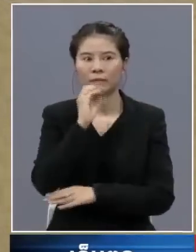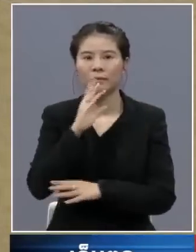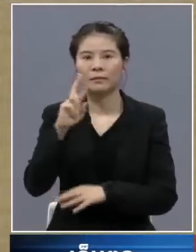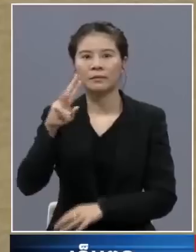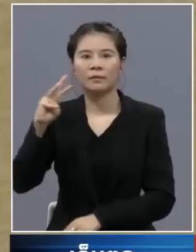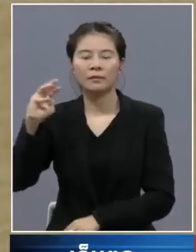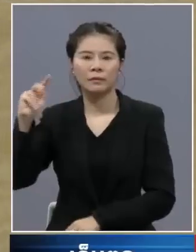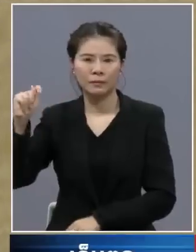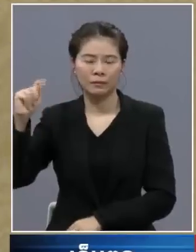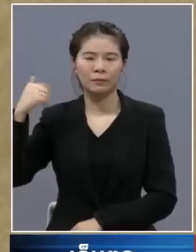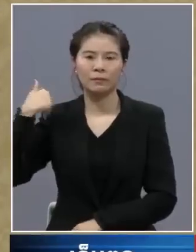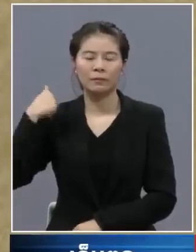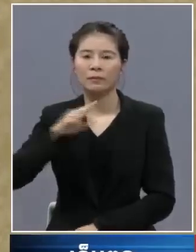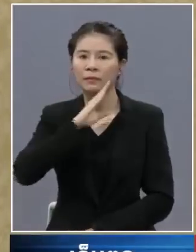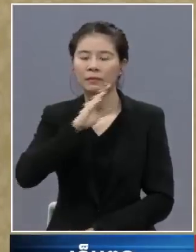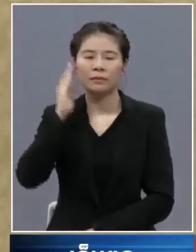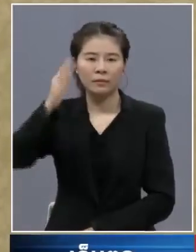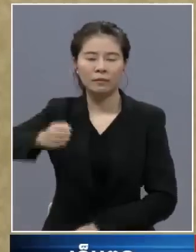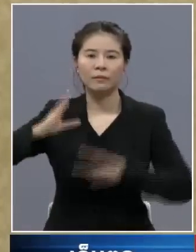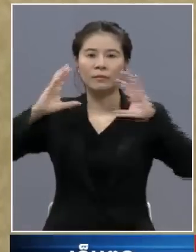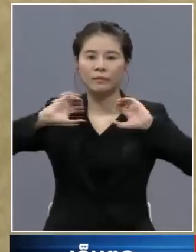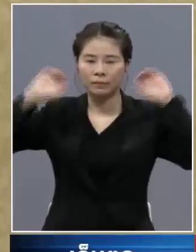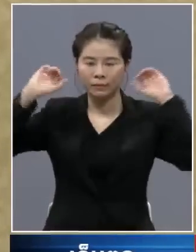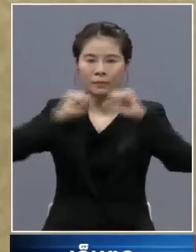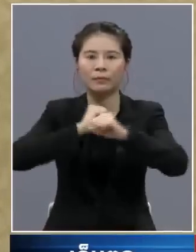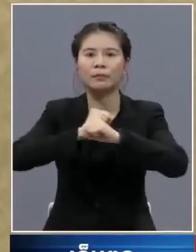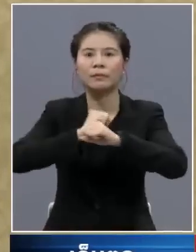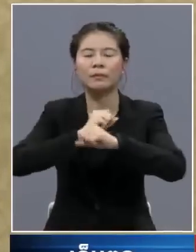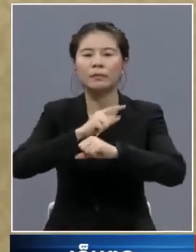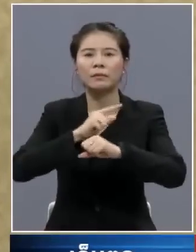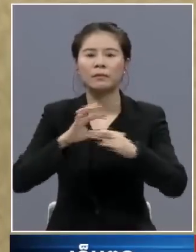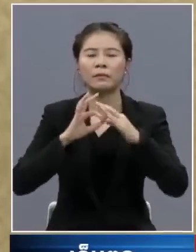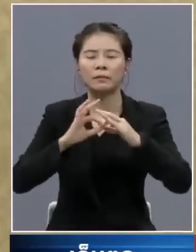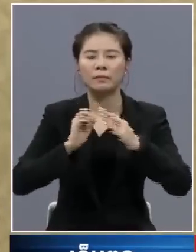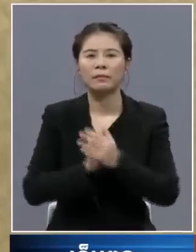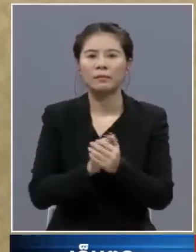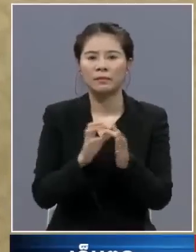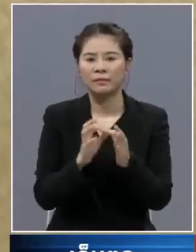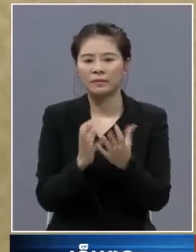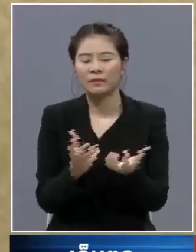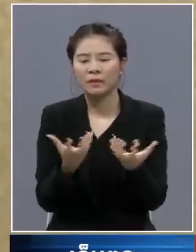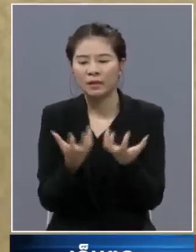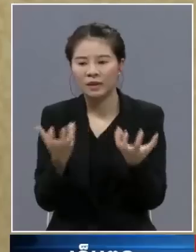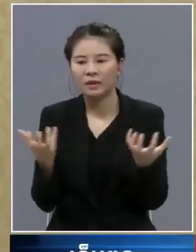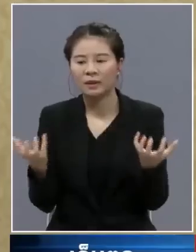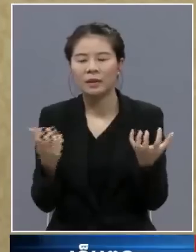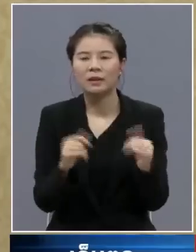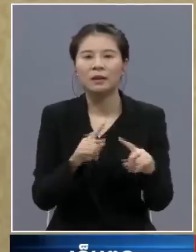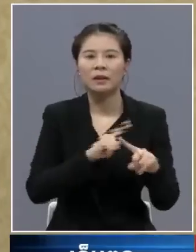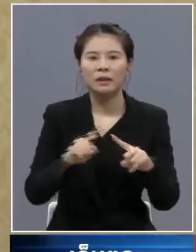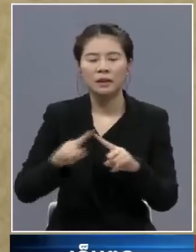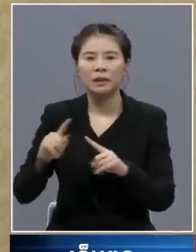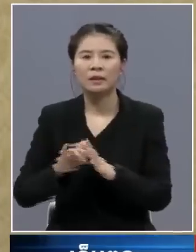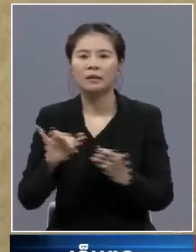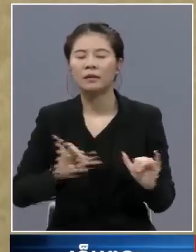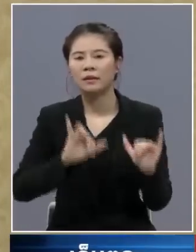นตรีให้รู้ว่าเอ้ยเดี๋ยวถ้ารัฐบาลใหม่มาเนี่ยช่วงเวลาไหนคุณจะต้องเก็บของไหมที่ทำงานหรือว่าจะต้องย้ายออกจากทำเนียบเมื่อไห